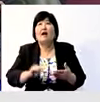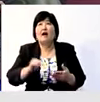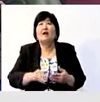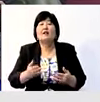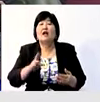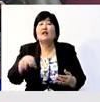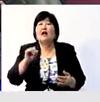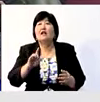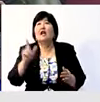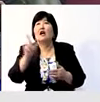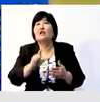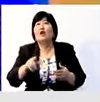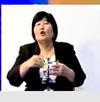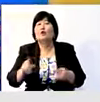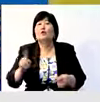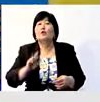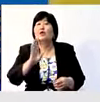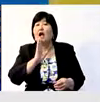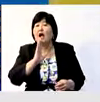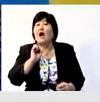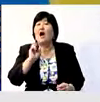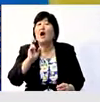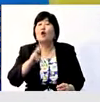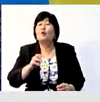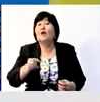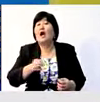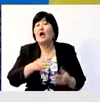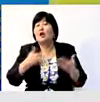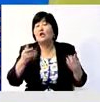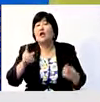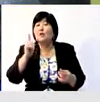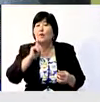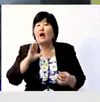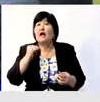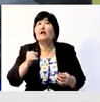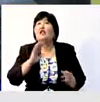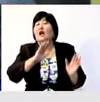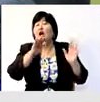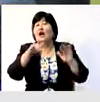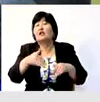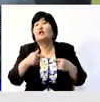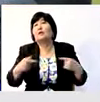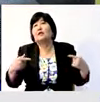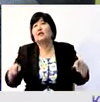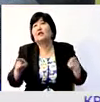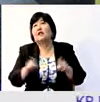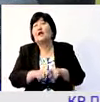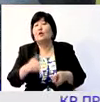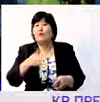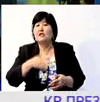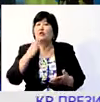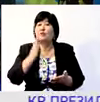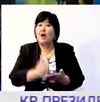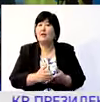«Дария жыры», «Көктемін күткен ару», «Аққымның ақ түндері», «Балайы», «Ашық мұхитқа шыққан алып», «Жұмыр жерде біз бармыз»